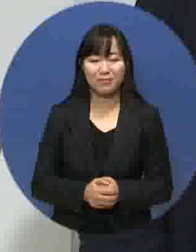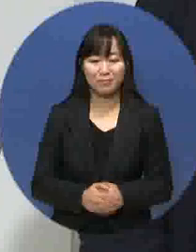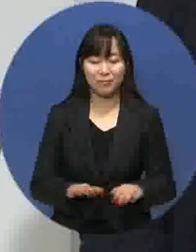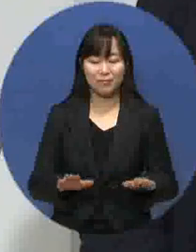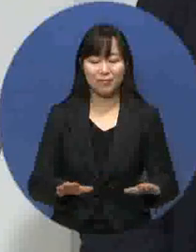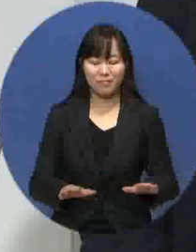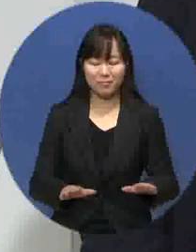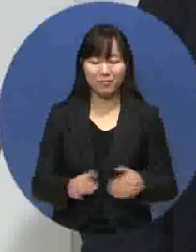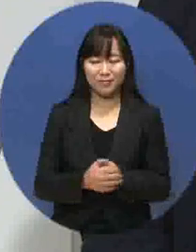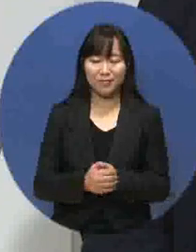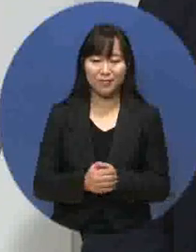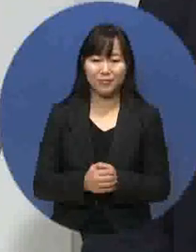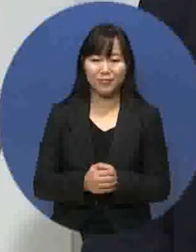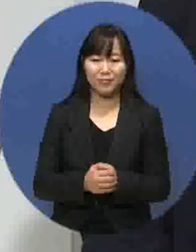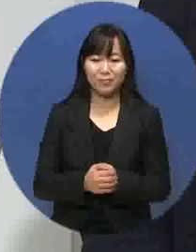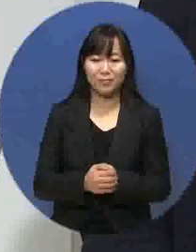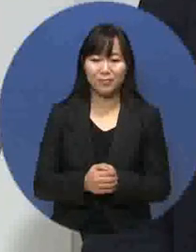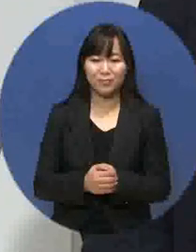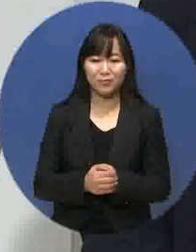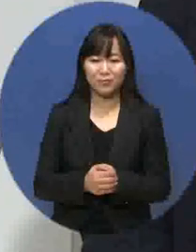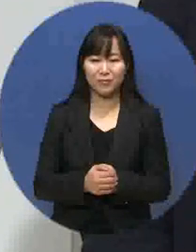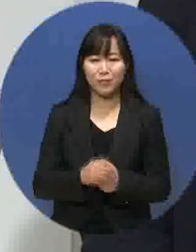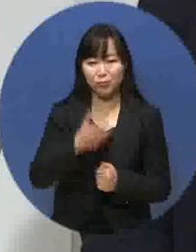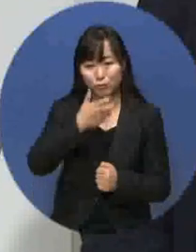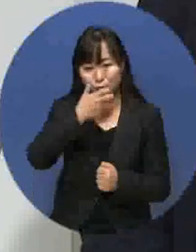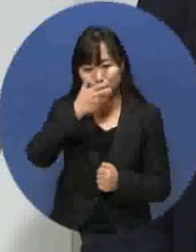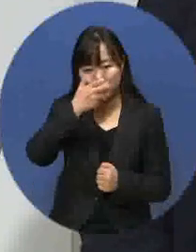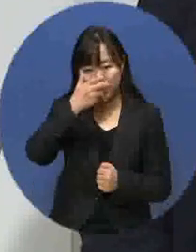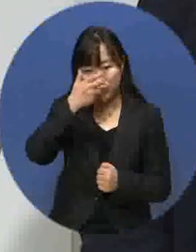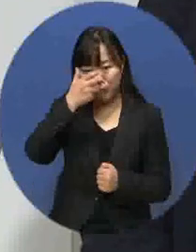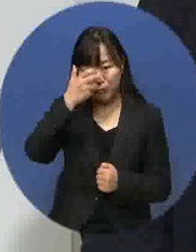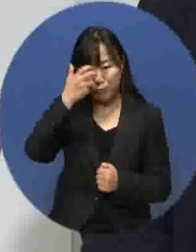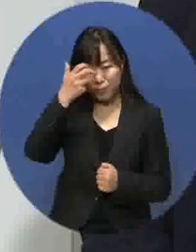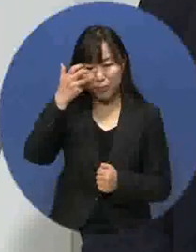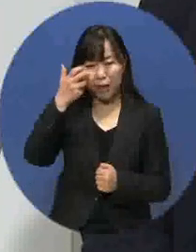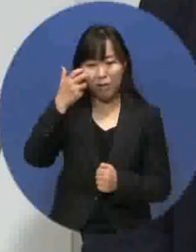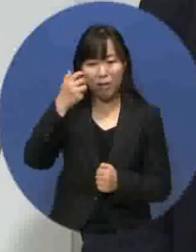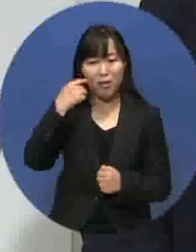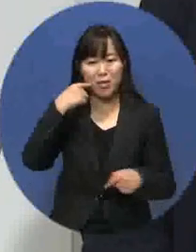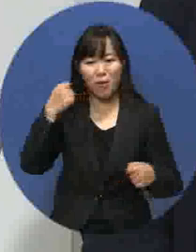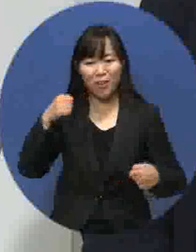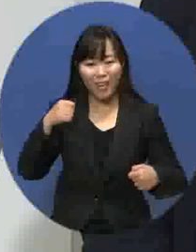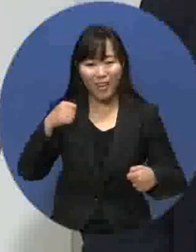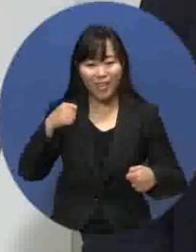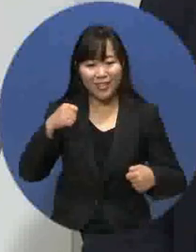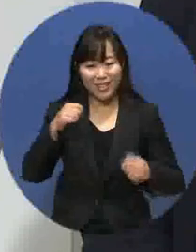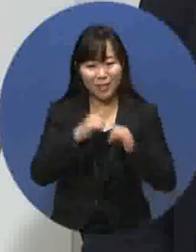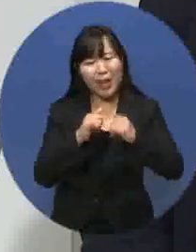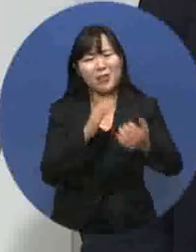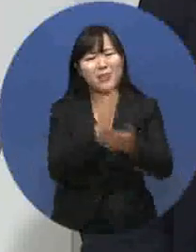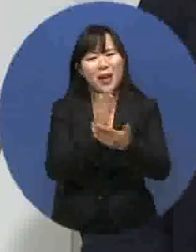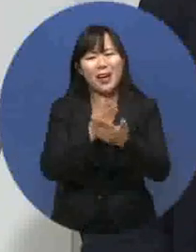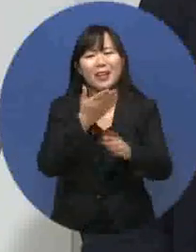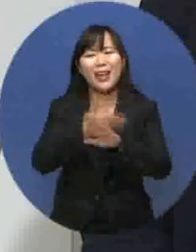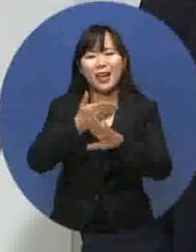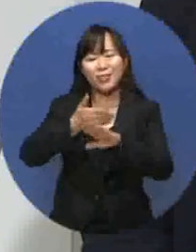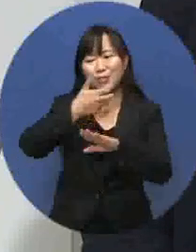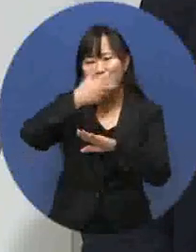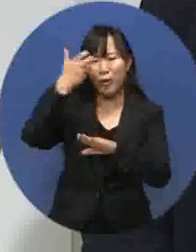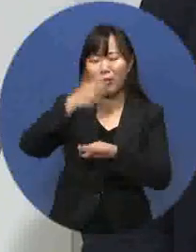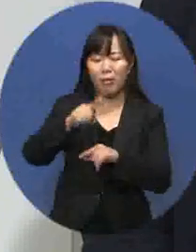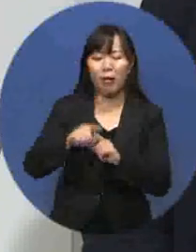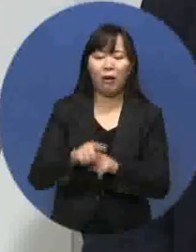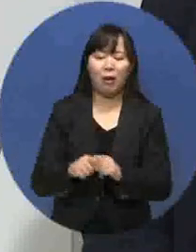지금 뭐 꿈을 꾸고 이제 막 하려고 하는 친구들에게 하지 말고 그만둬. 그만두고 야 땅꿈 꿔라, 땅꿈. 야,